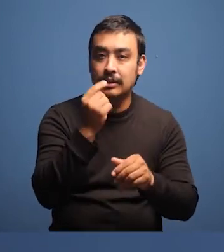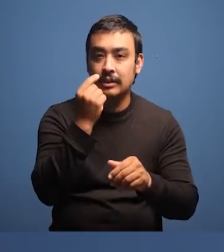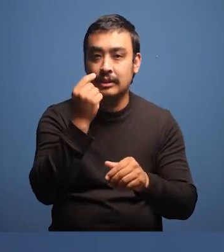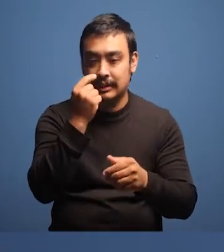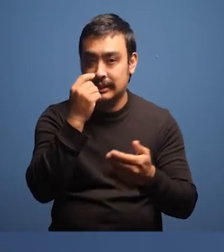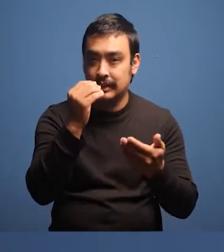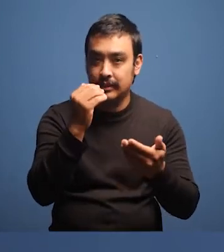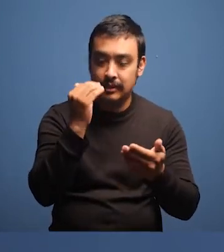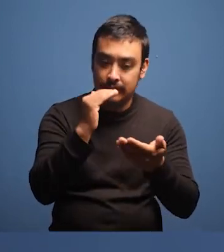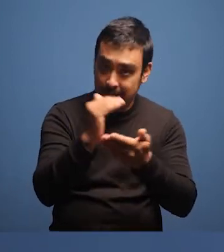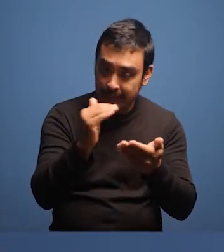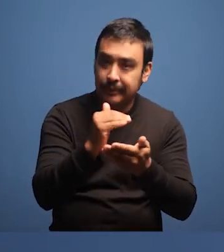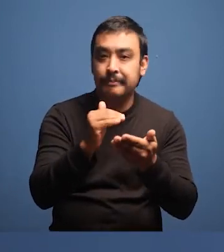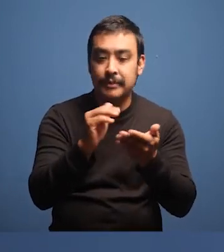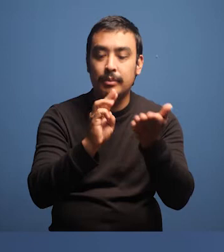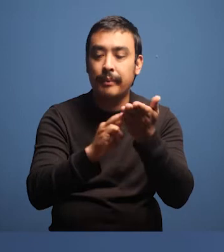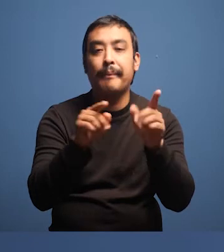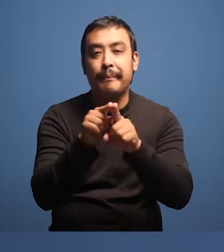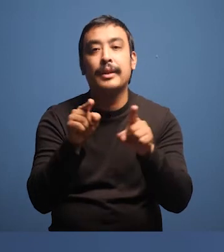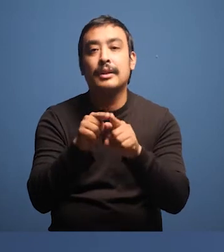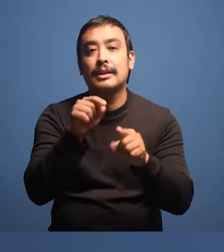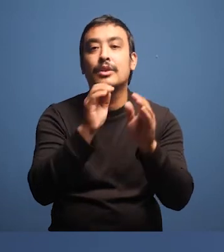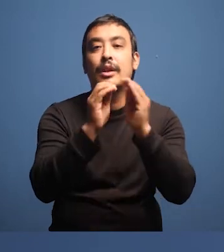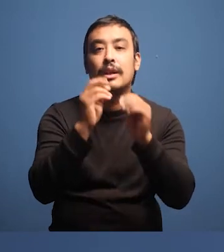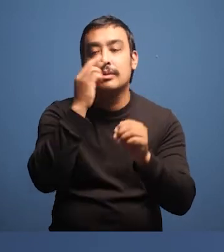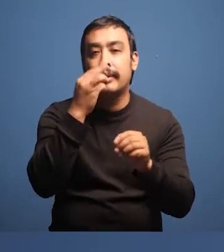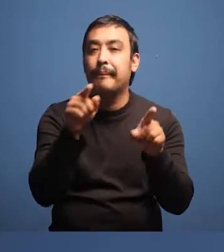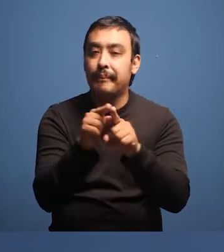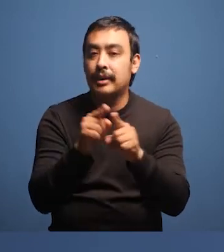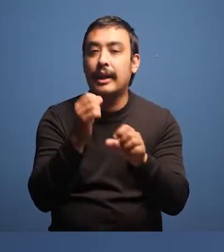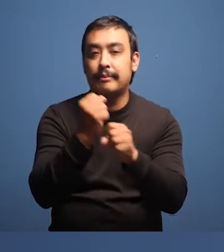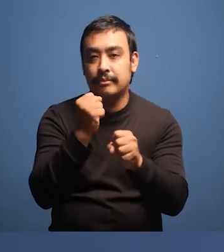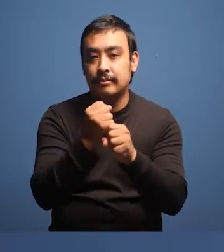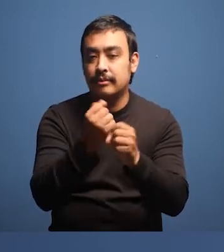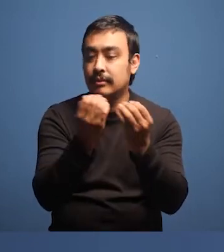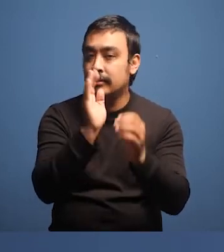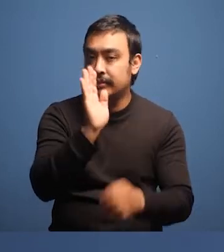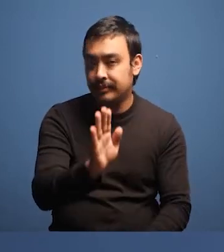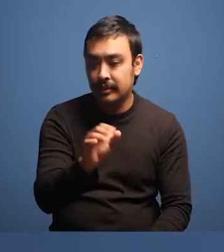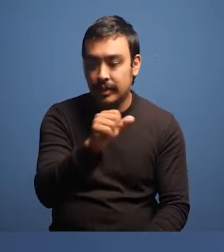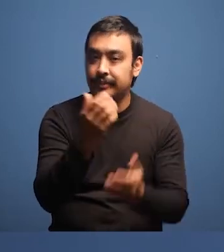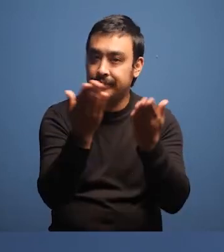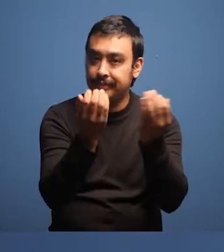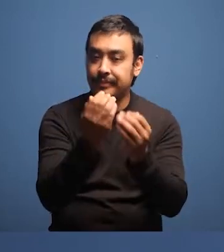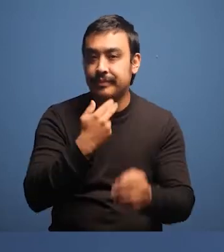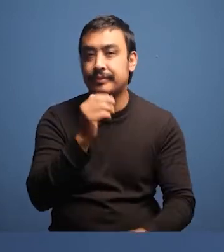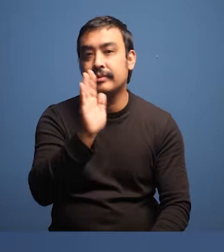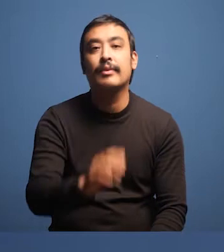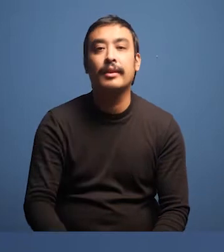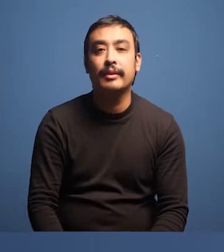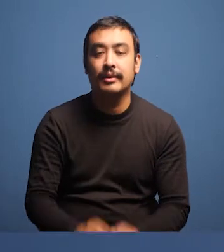गर्ल्स नेटवर्कको एडभाइजिङ कमिटीमा पनि एज अ एडभाइजरको रूपमा चाहिँ रोलमा कार्यरत हुनुहुन्छ। उहाँलाई स्वागत गर्न चाहन्छु